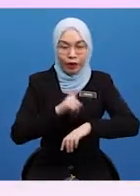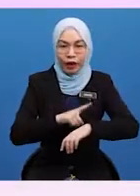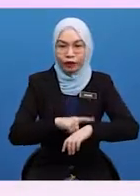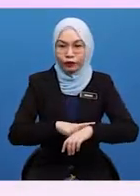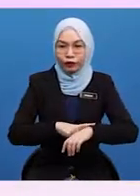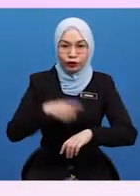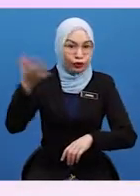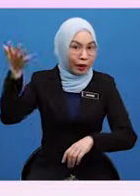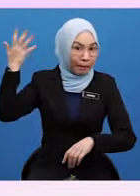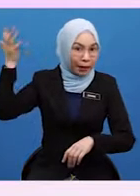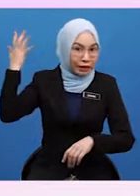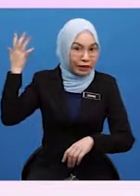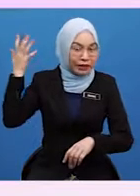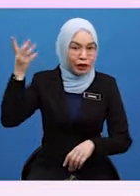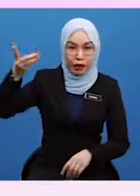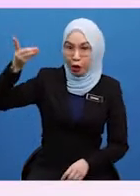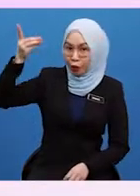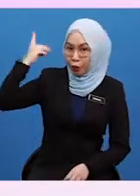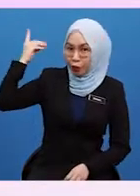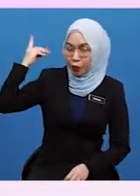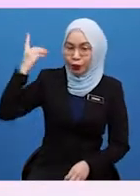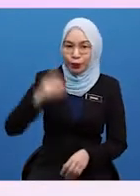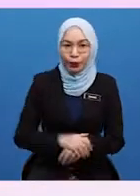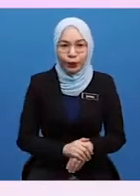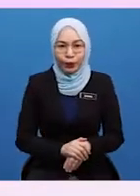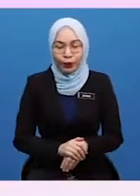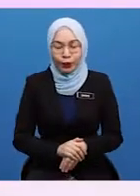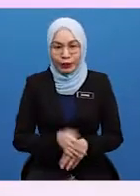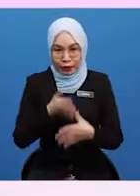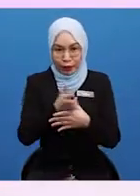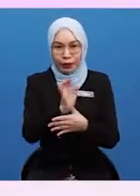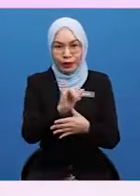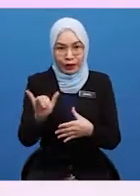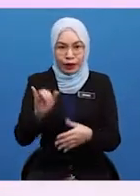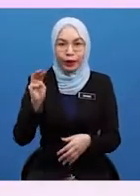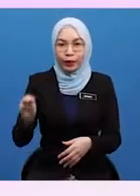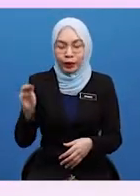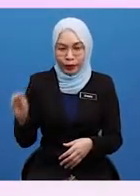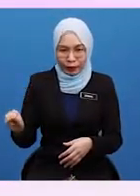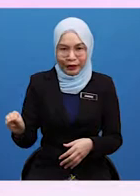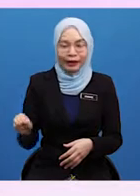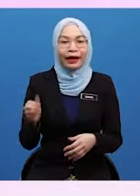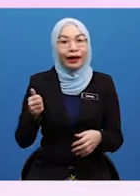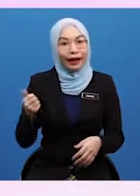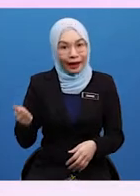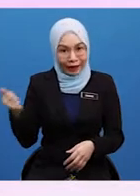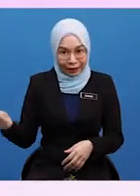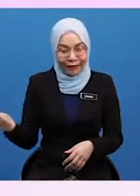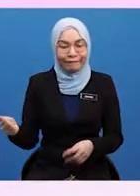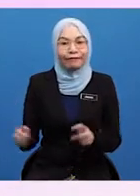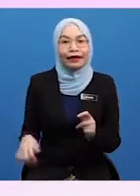ketika dahulu seterusnya murid-murid anak dari komunikasi yang kedua